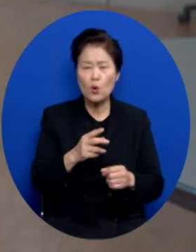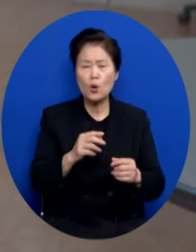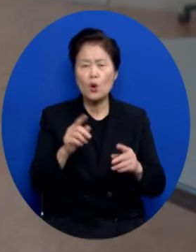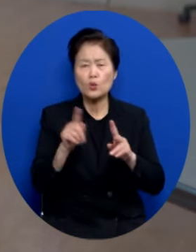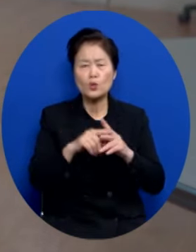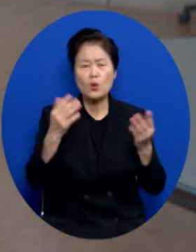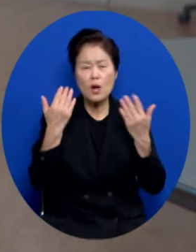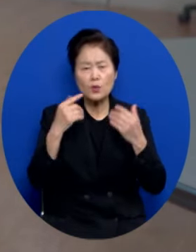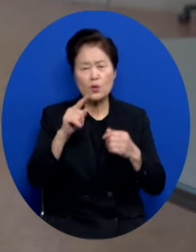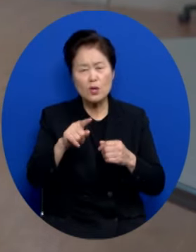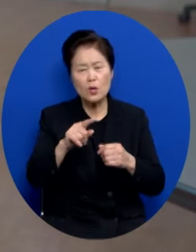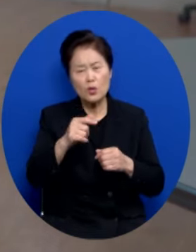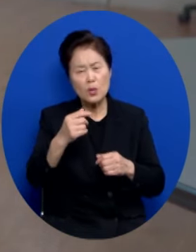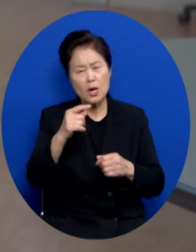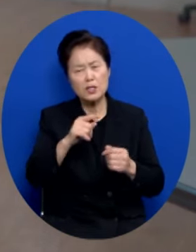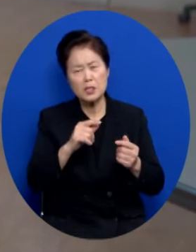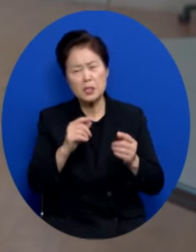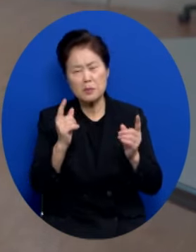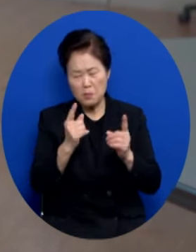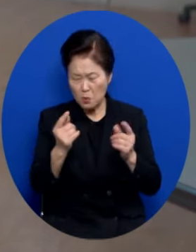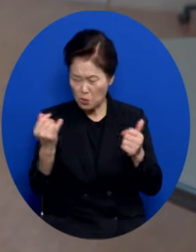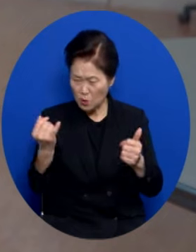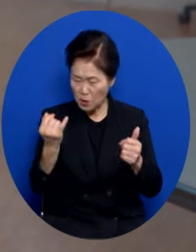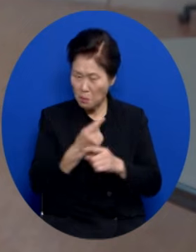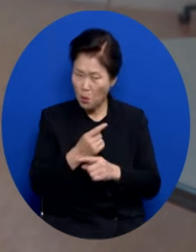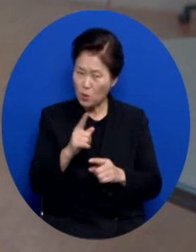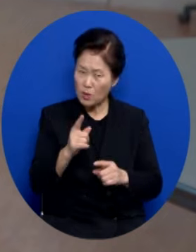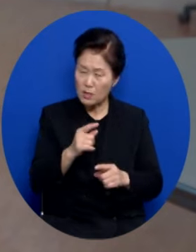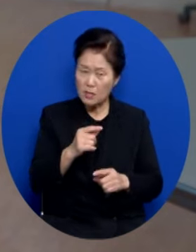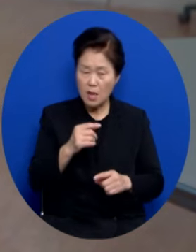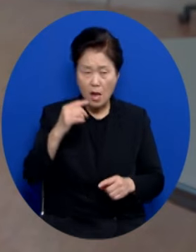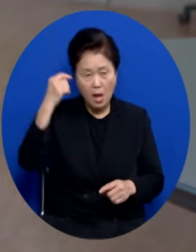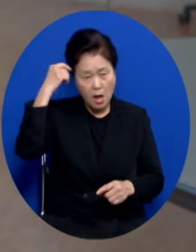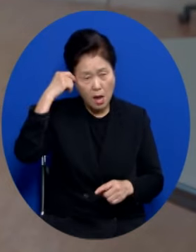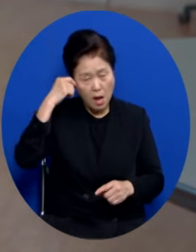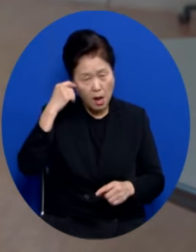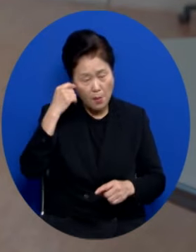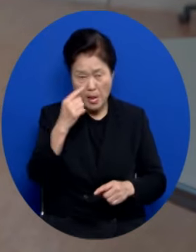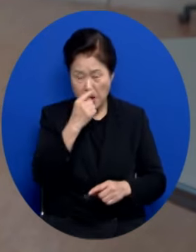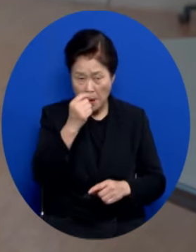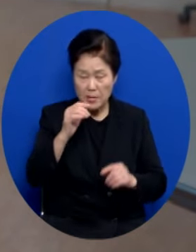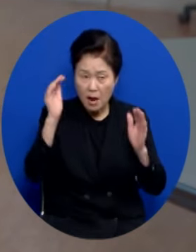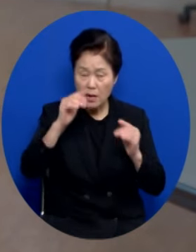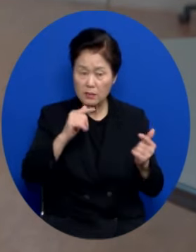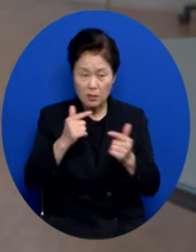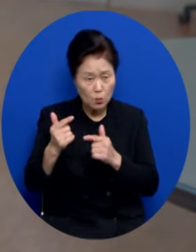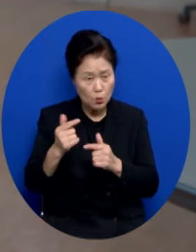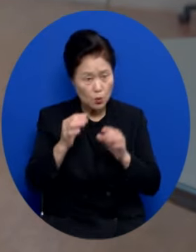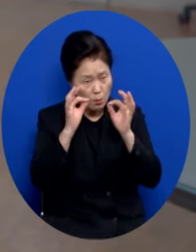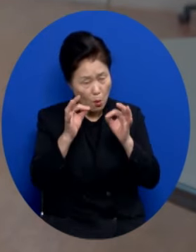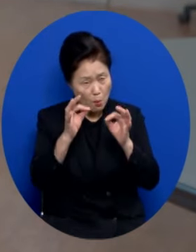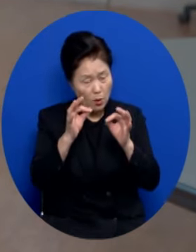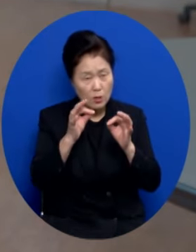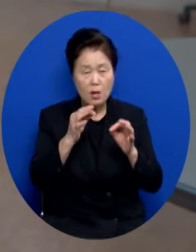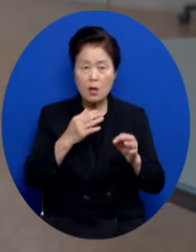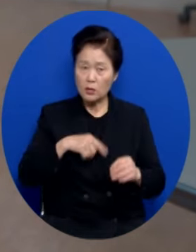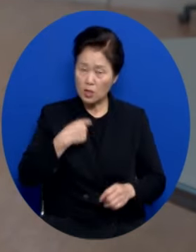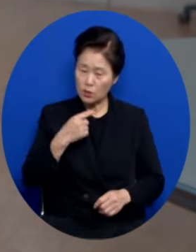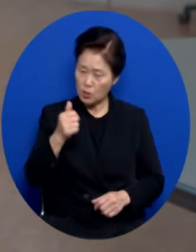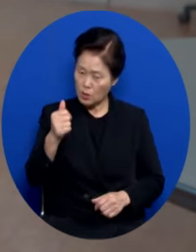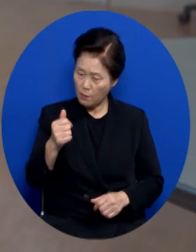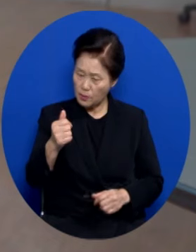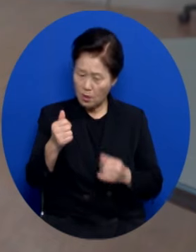때에 아주 감수성이 예민한 이 청소년들은 그 말을 따른단 말이에요. 그러면 자기가 남자인지